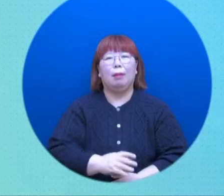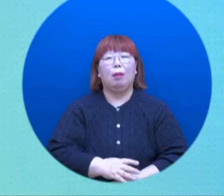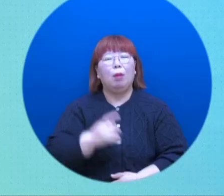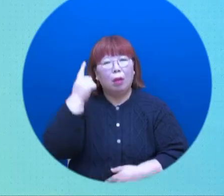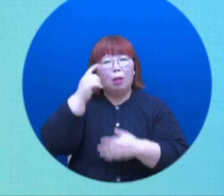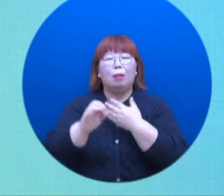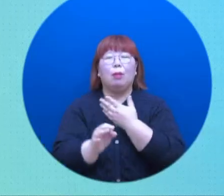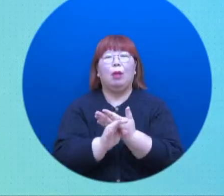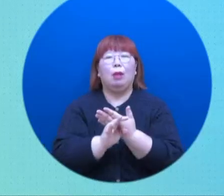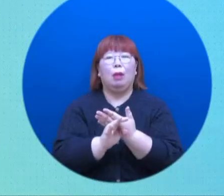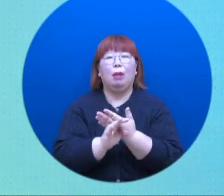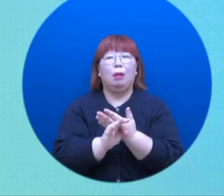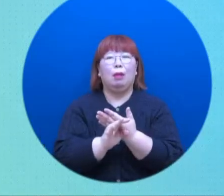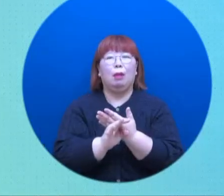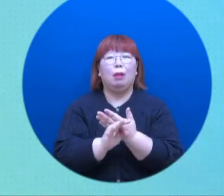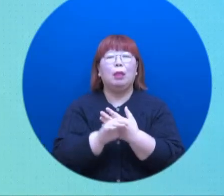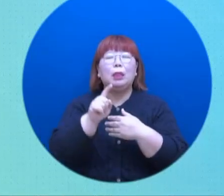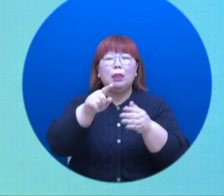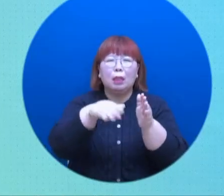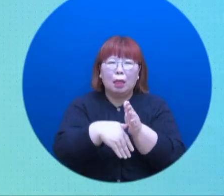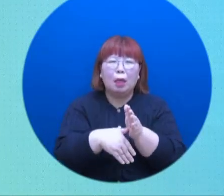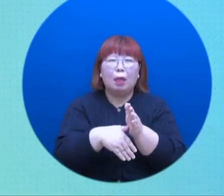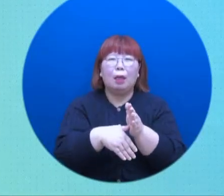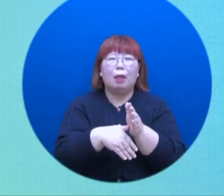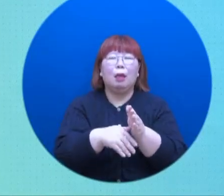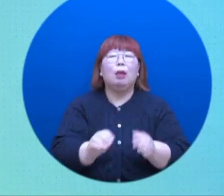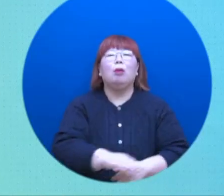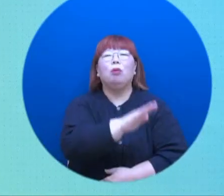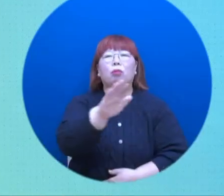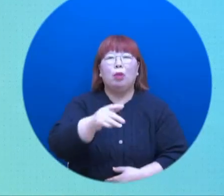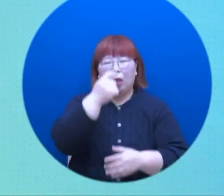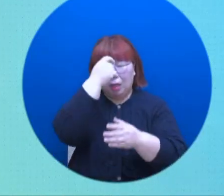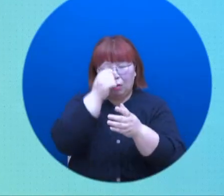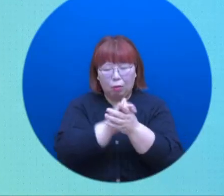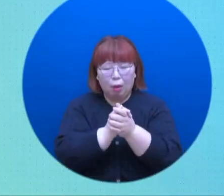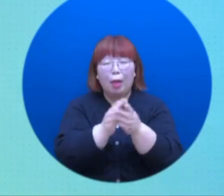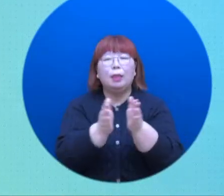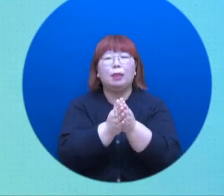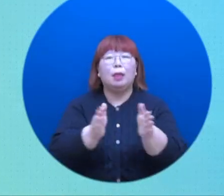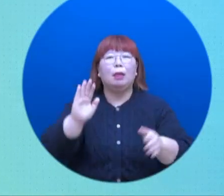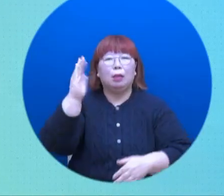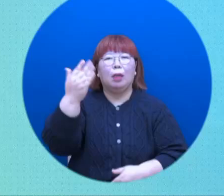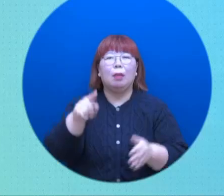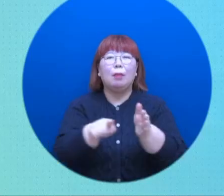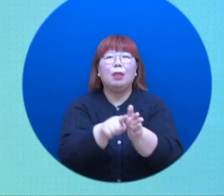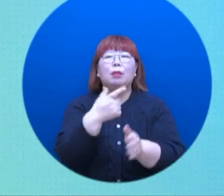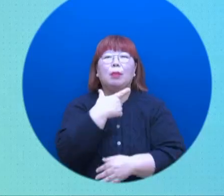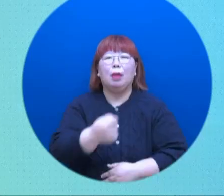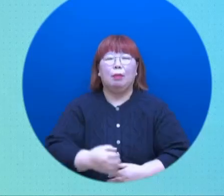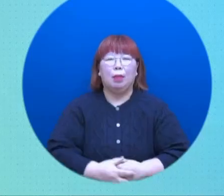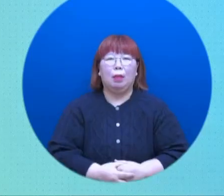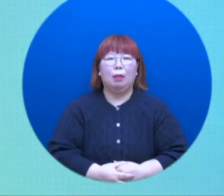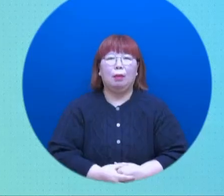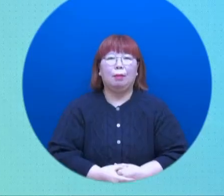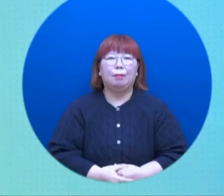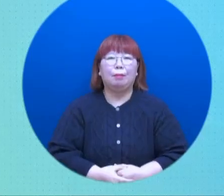왜냐하면 그때 비로소 진정한 기도가 시작되기 때문임을 믿으시기를 바랍니다.